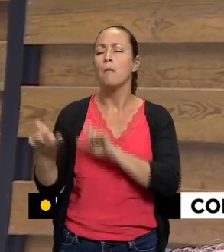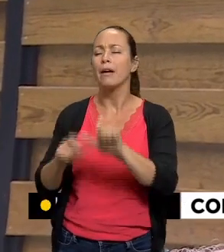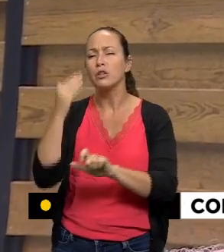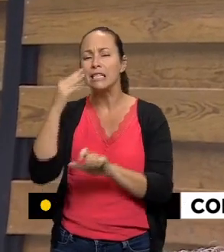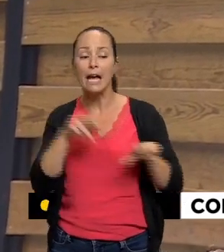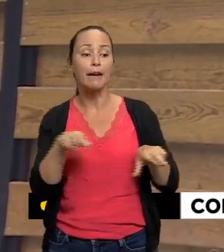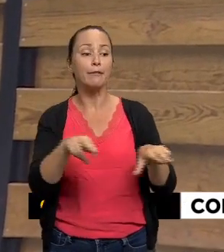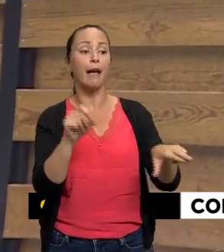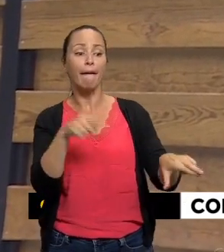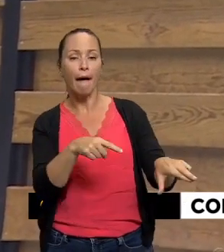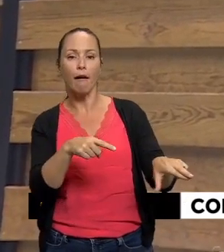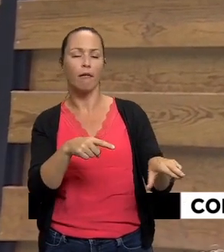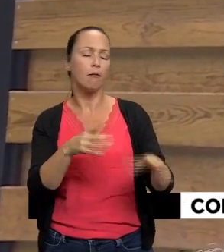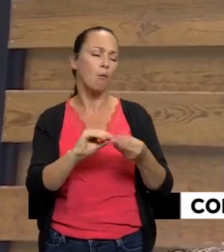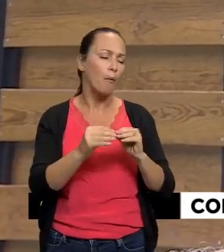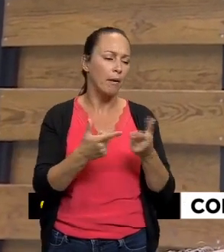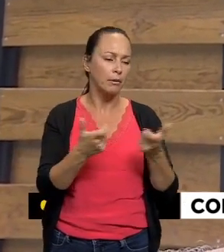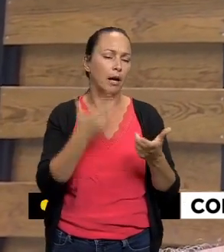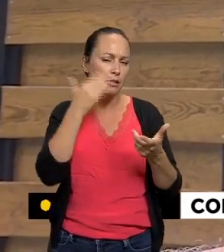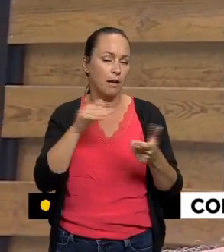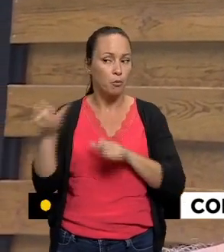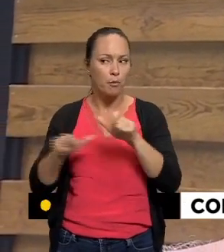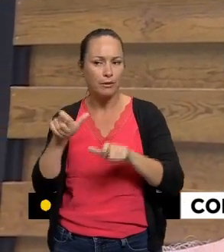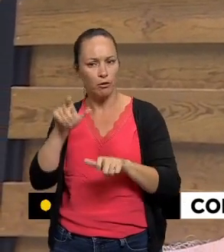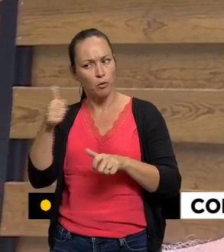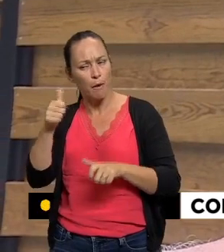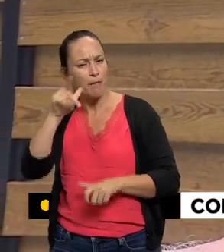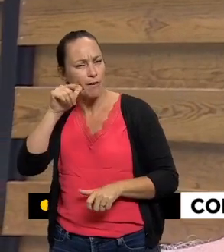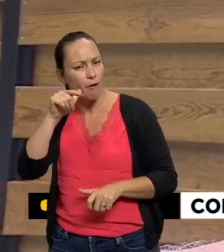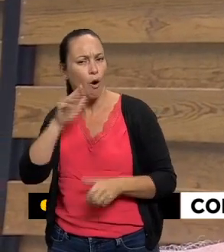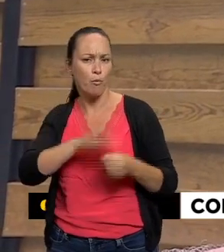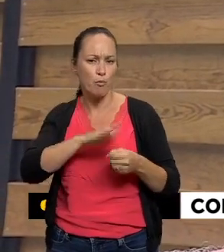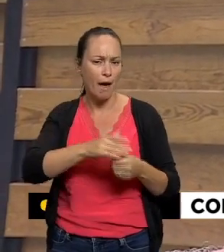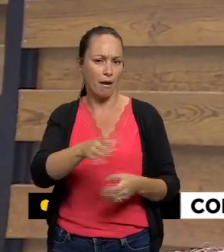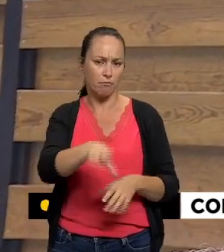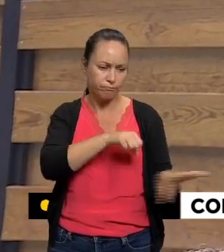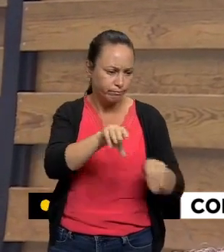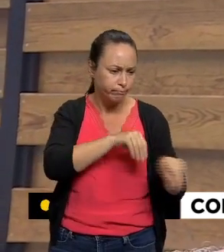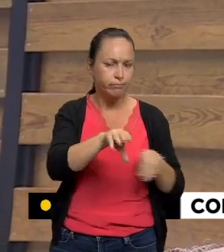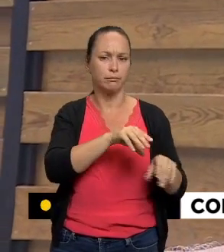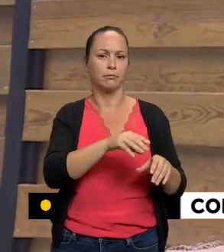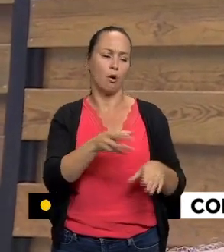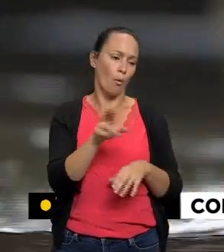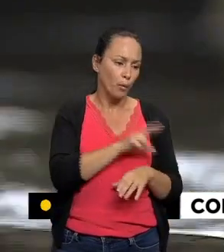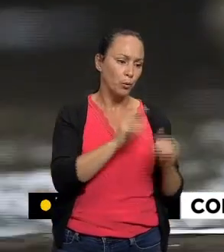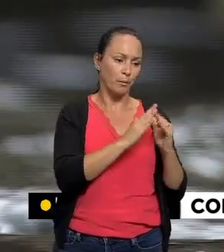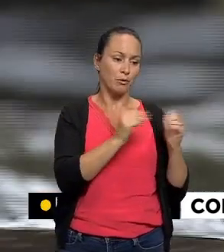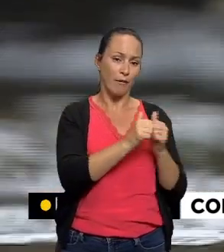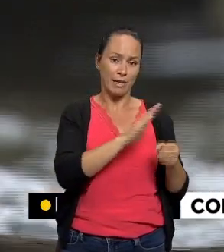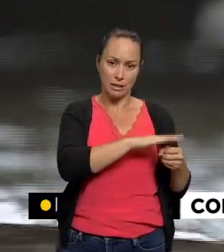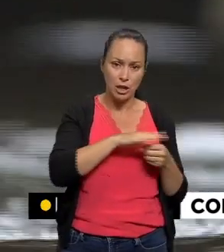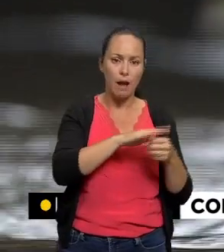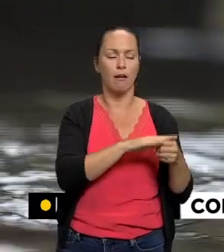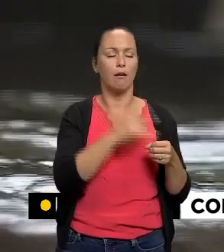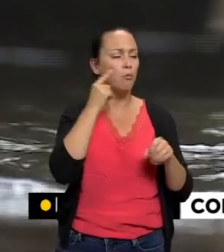ils savent maintenant. Donc, ils font des efforts, je pense, pour amener leurs déchets chez eux, tout ça. Je pense que même pour se garer, il y en a beaucoup qui ont vu tout ce